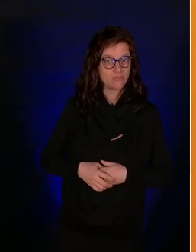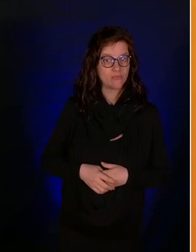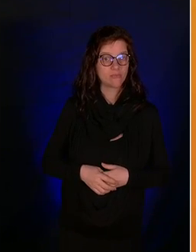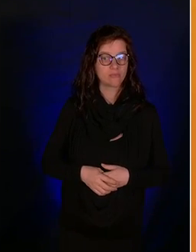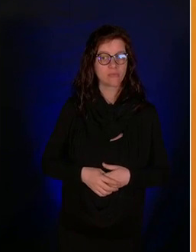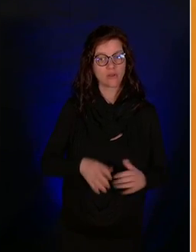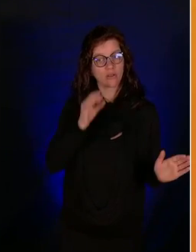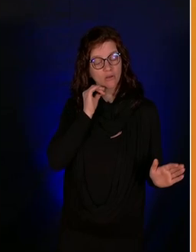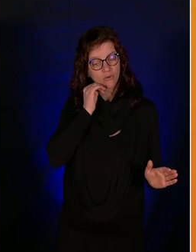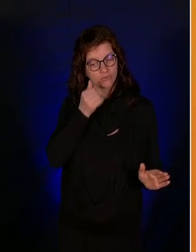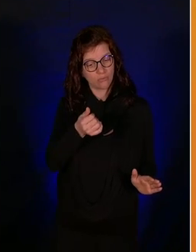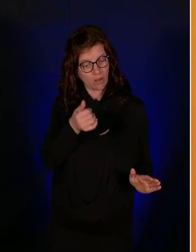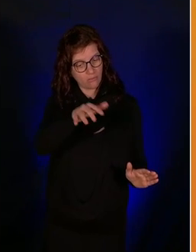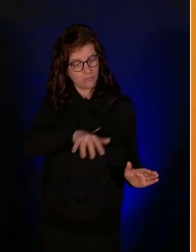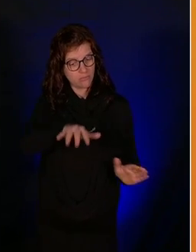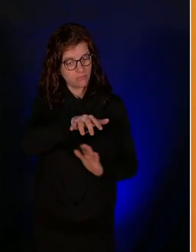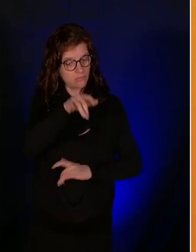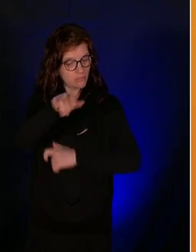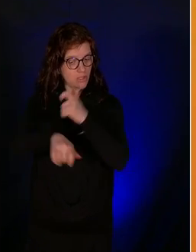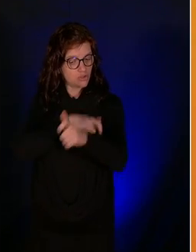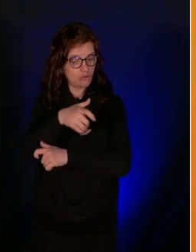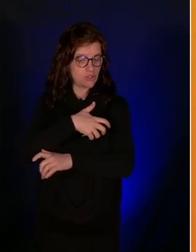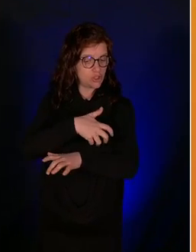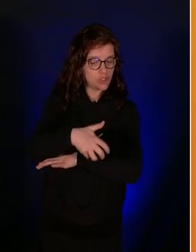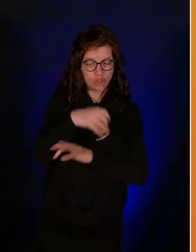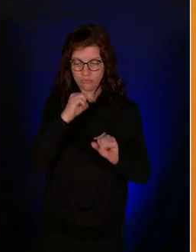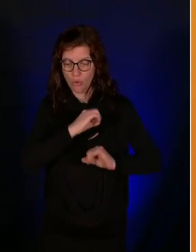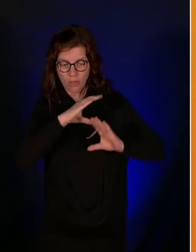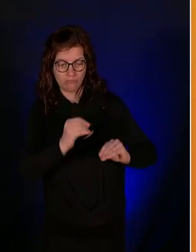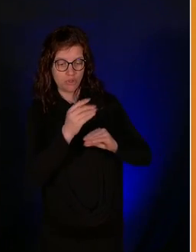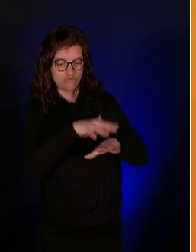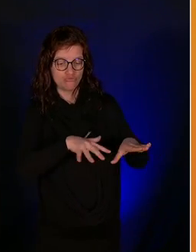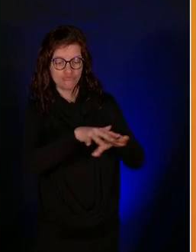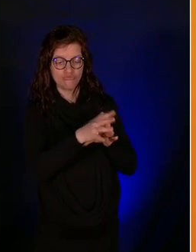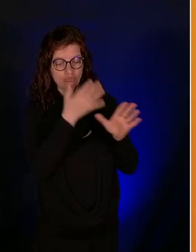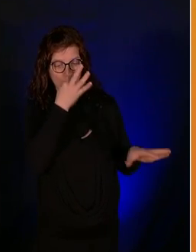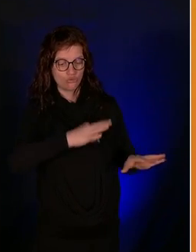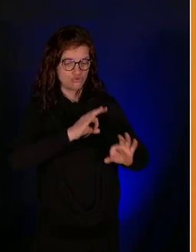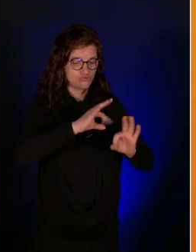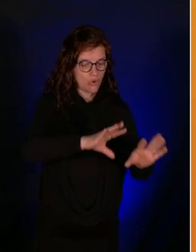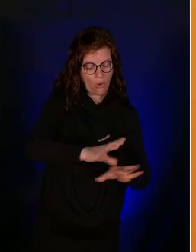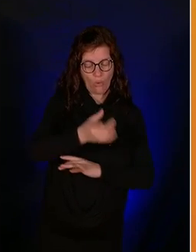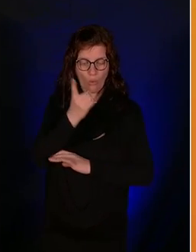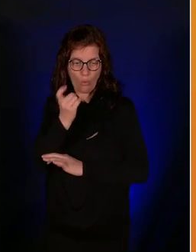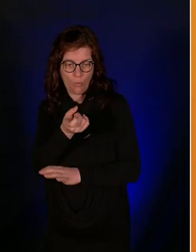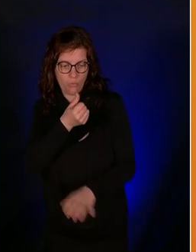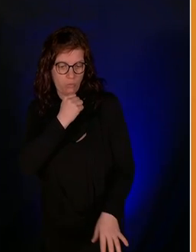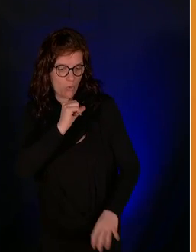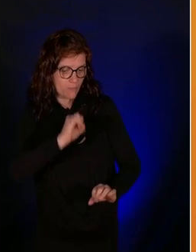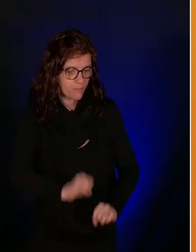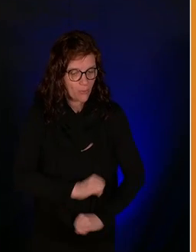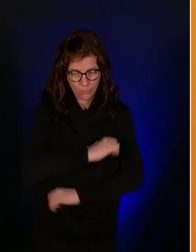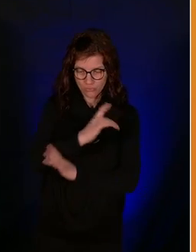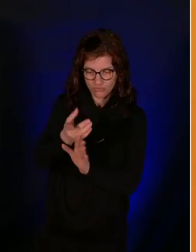les riches qui auront droit de vivre dans un milieu sain, d'habiter dans une zone non polluée, d'accéder à l'eau potable, à la nourriture saine, tandis que la majorité